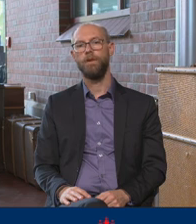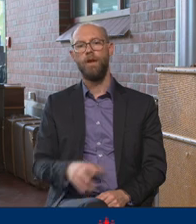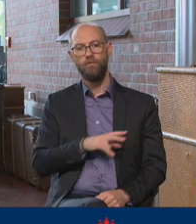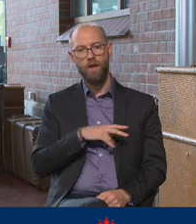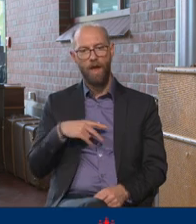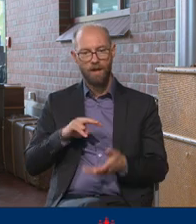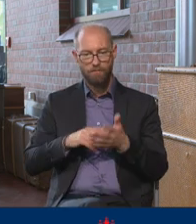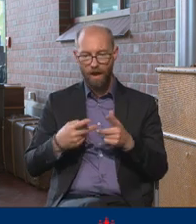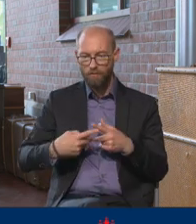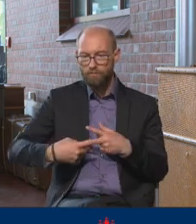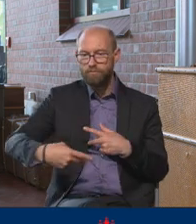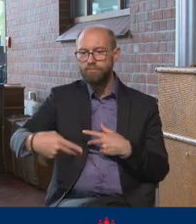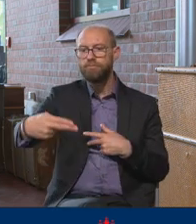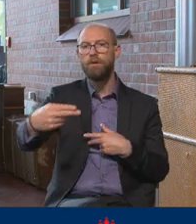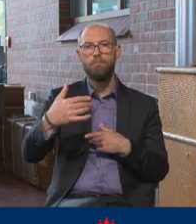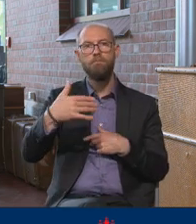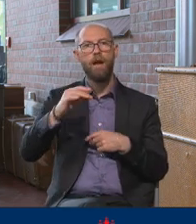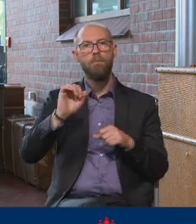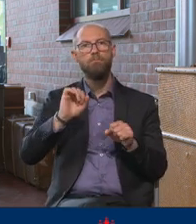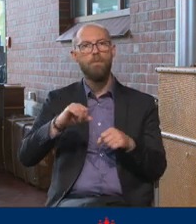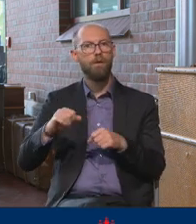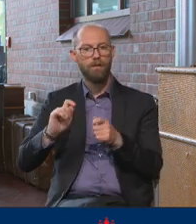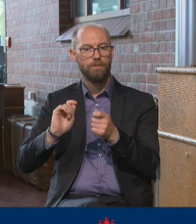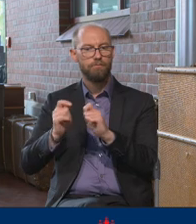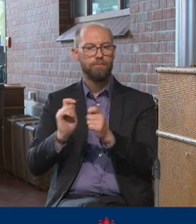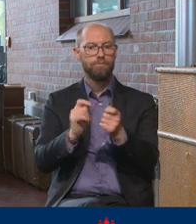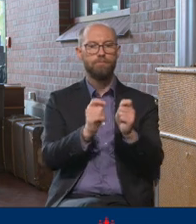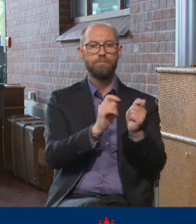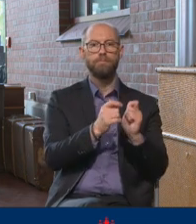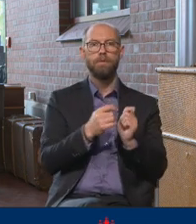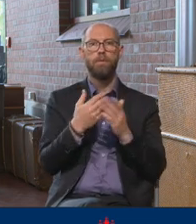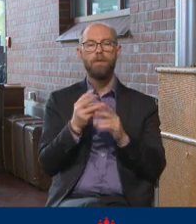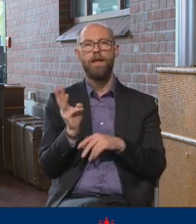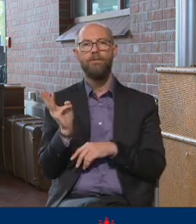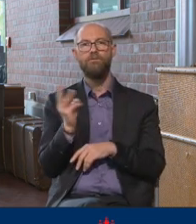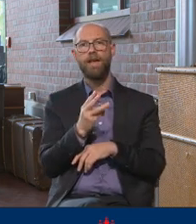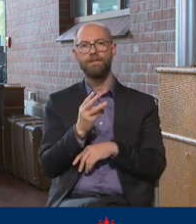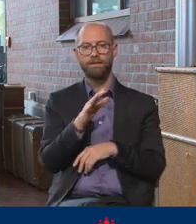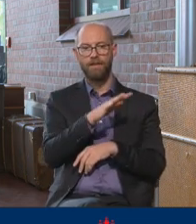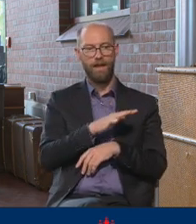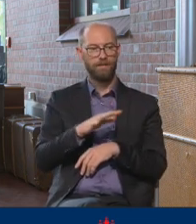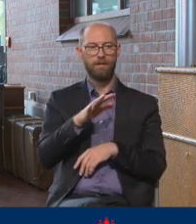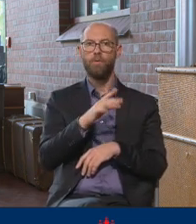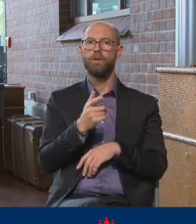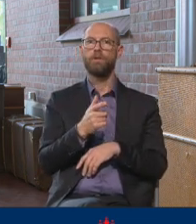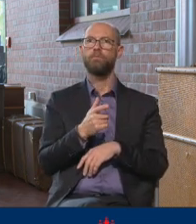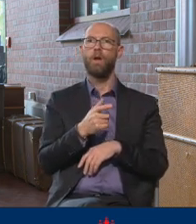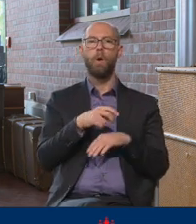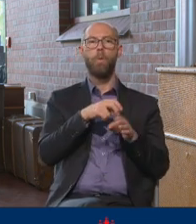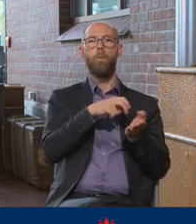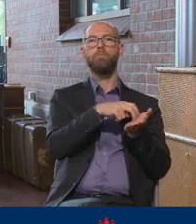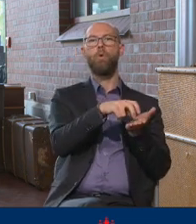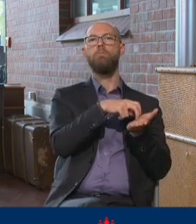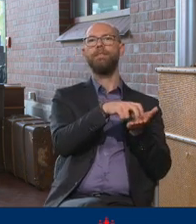absehbar man kann sich vorstellen dass auch auf der westseite eine promenade entsteht man kann sich